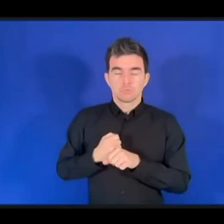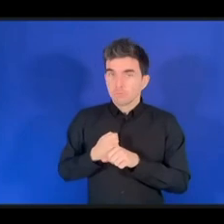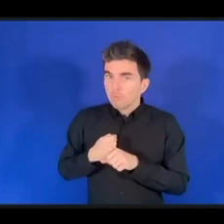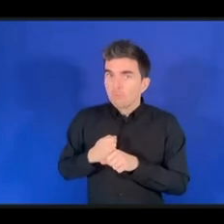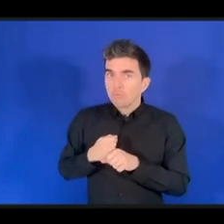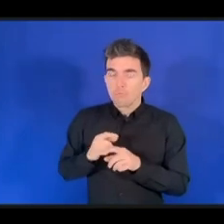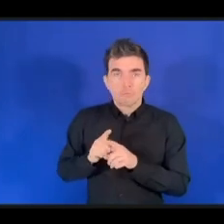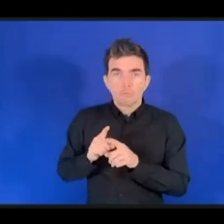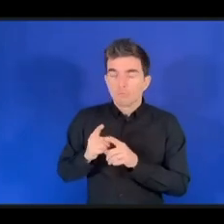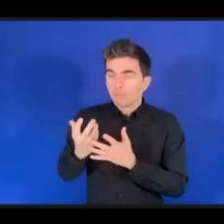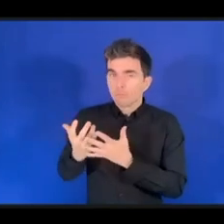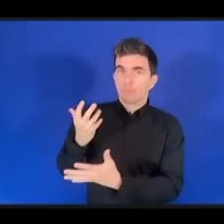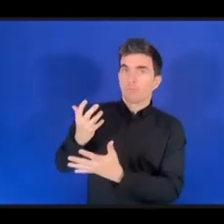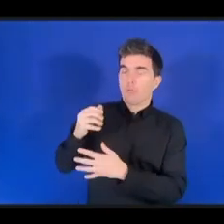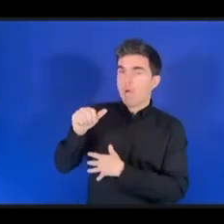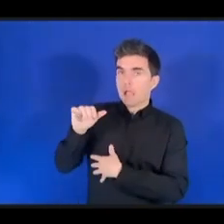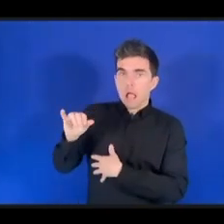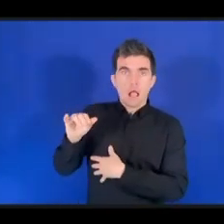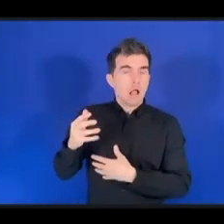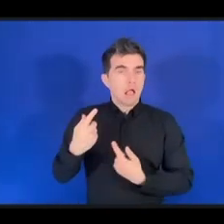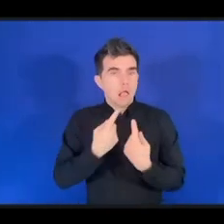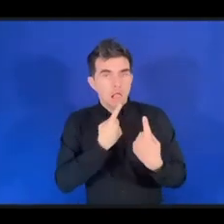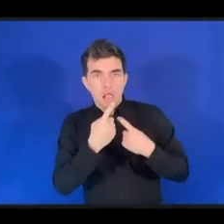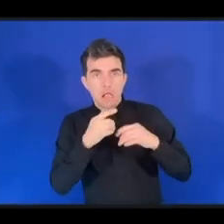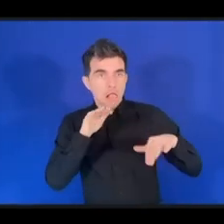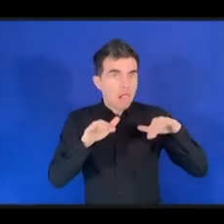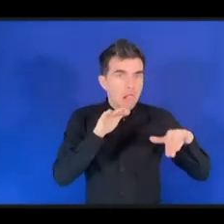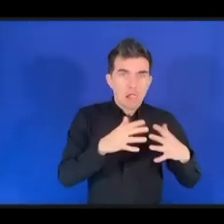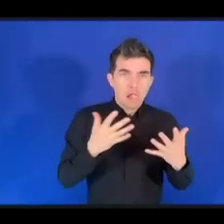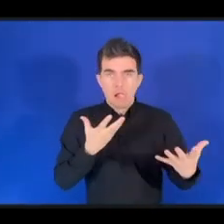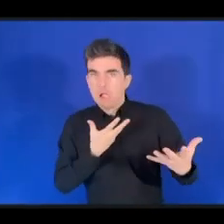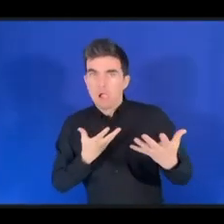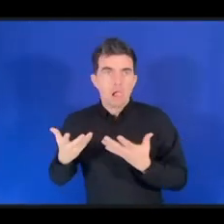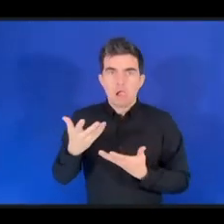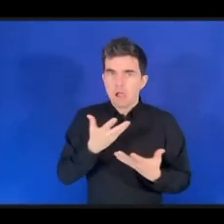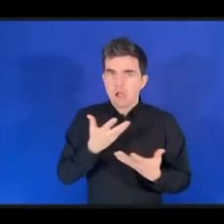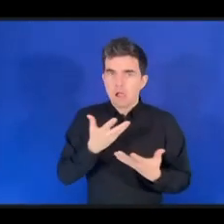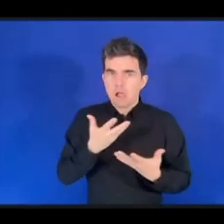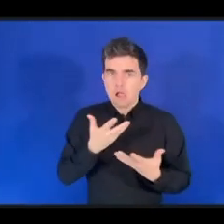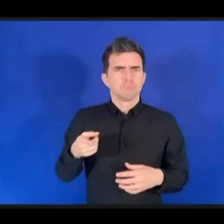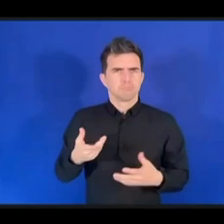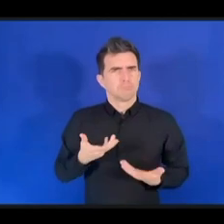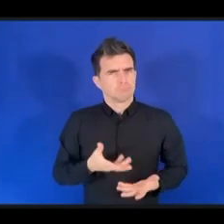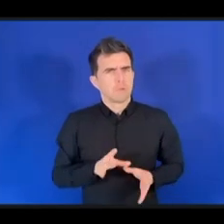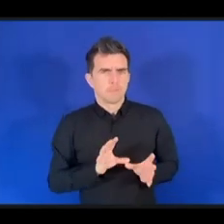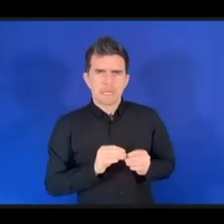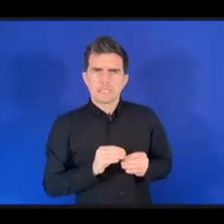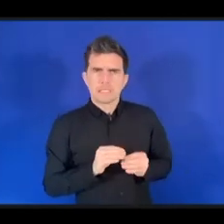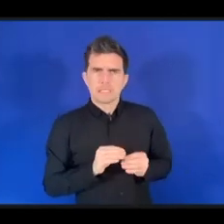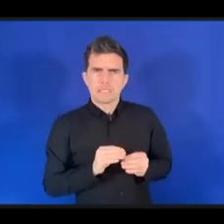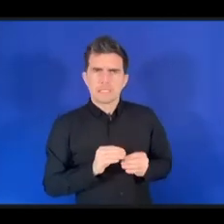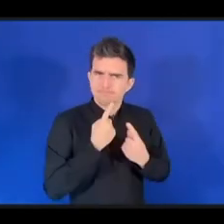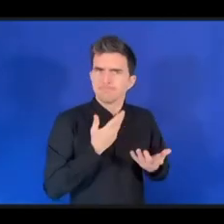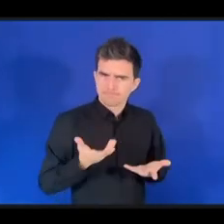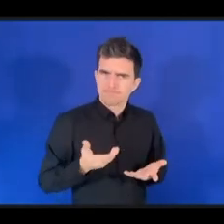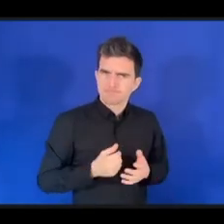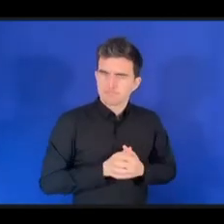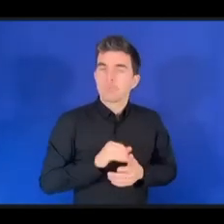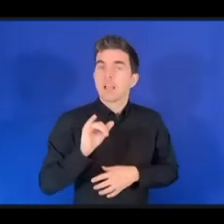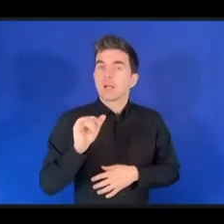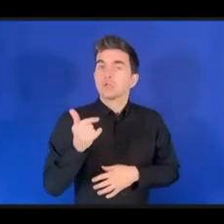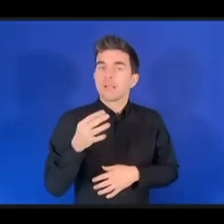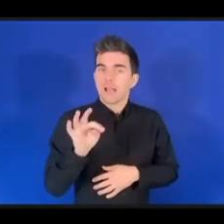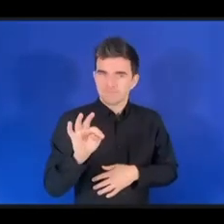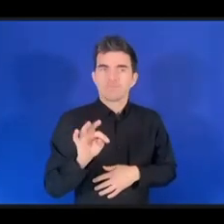au FGI et son approche multi partie prenante j'espère que le Japon a pu appor ter sa